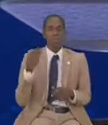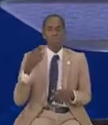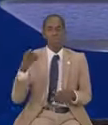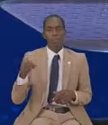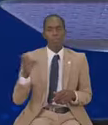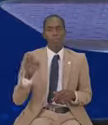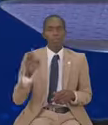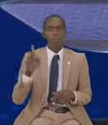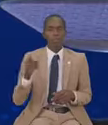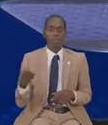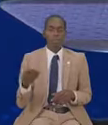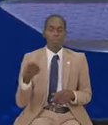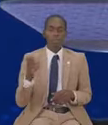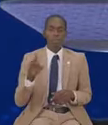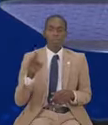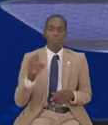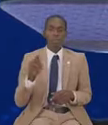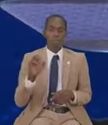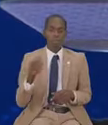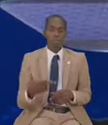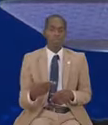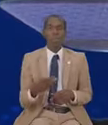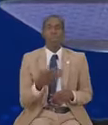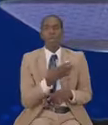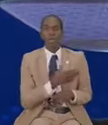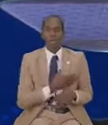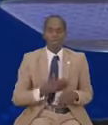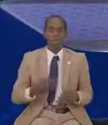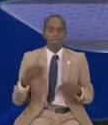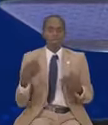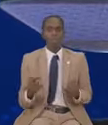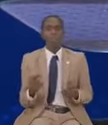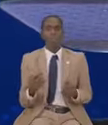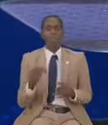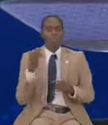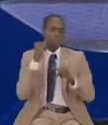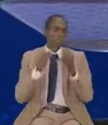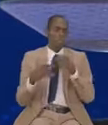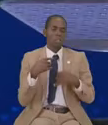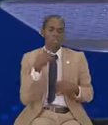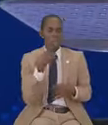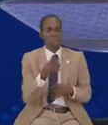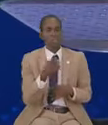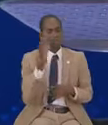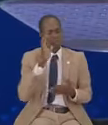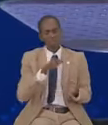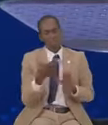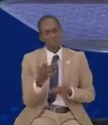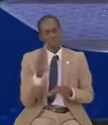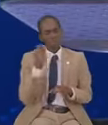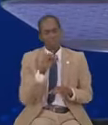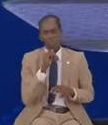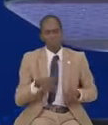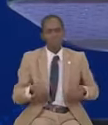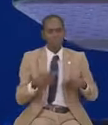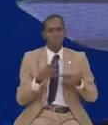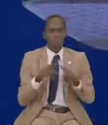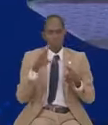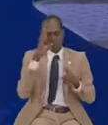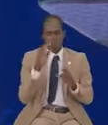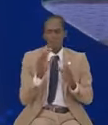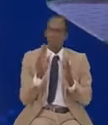et ça il lui a dit donne tes ordres à ta maison car tu mourras tu ne vivras pas et s'est tourné